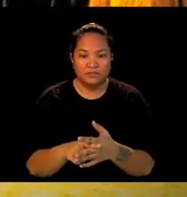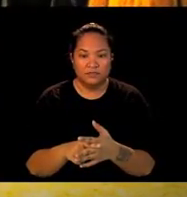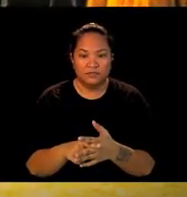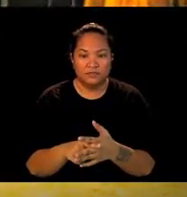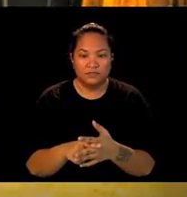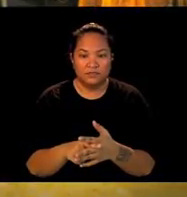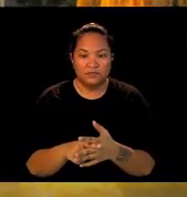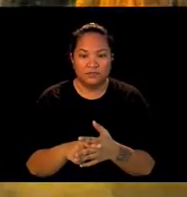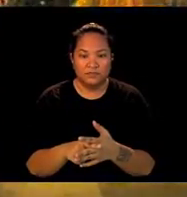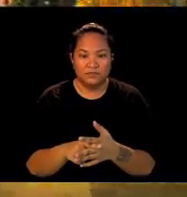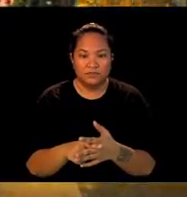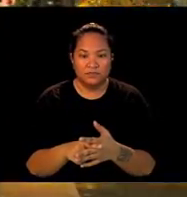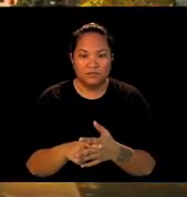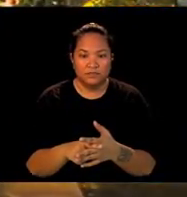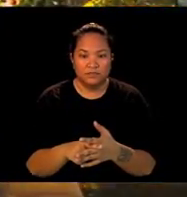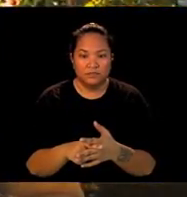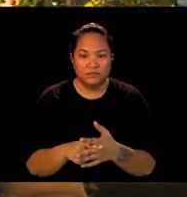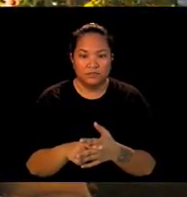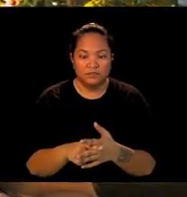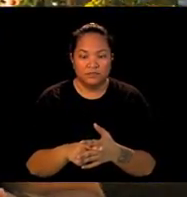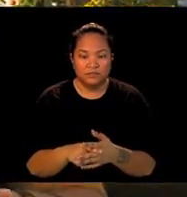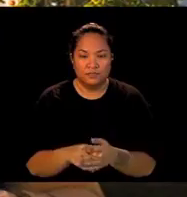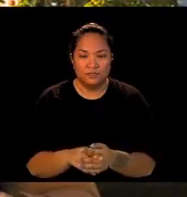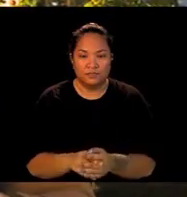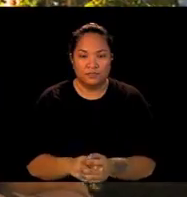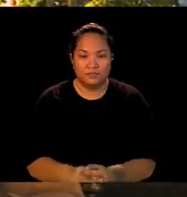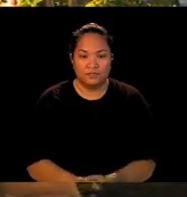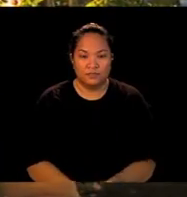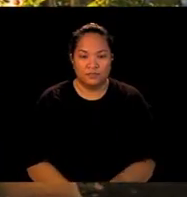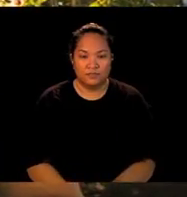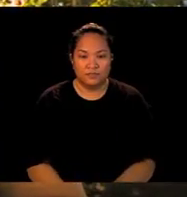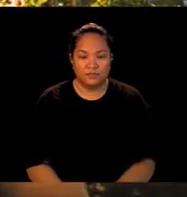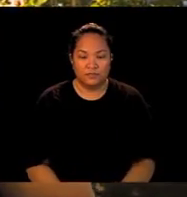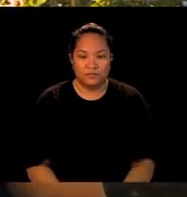Gitini tuhon.